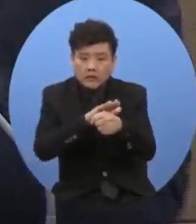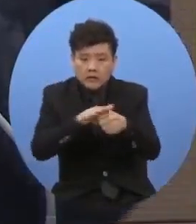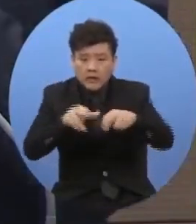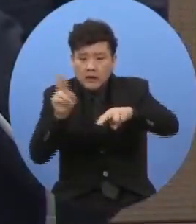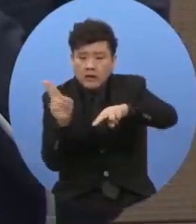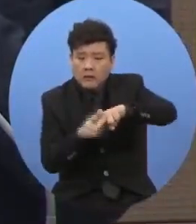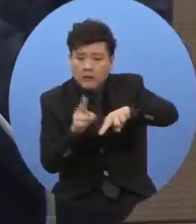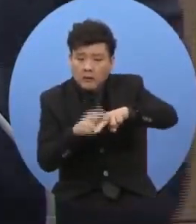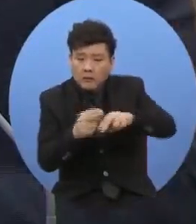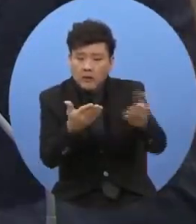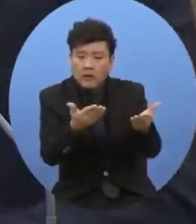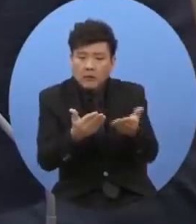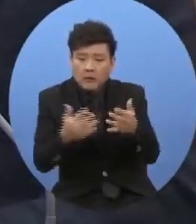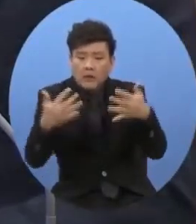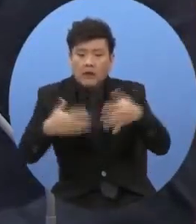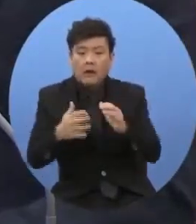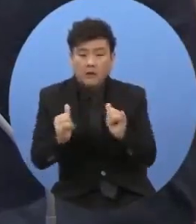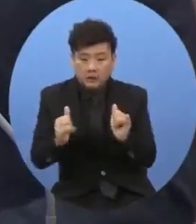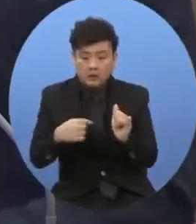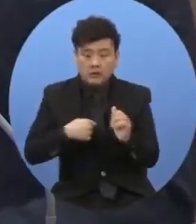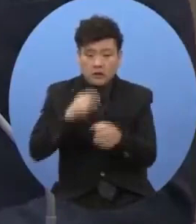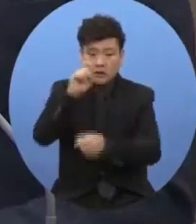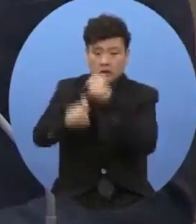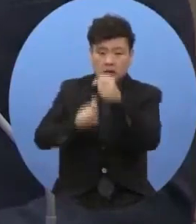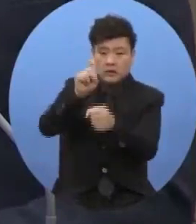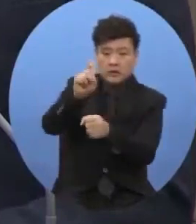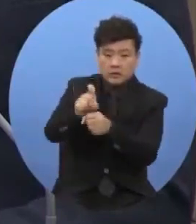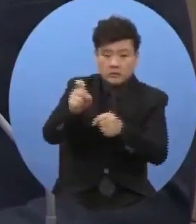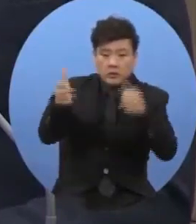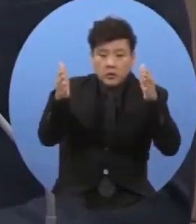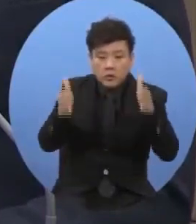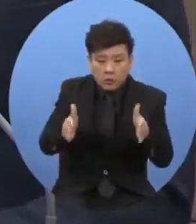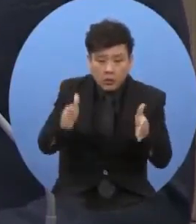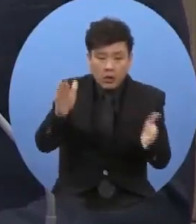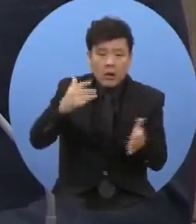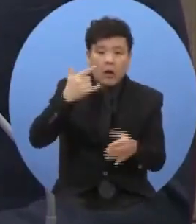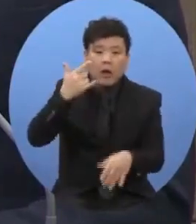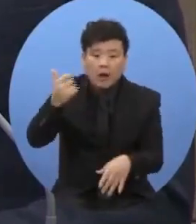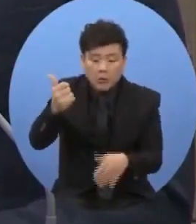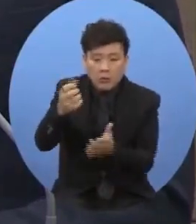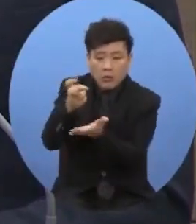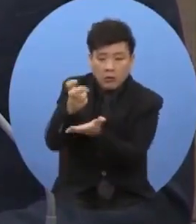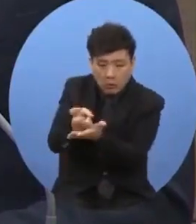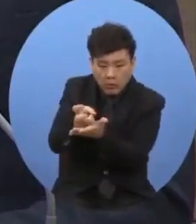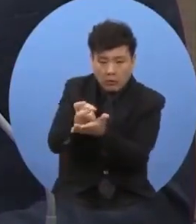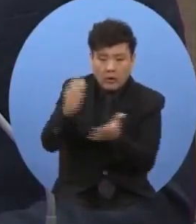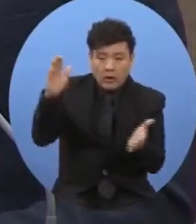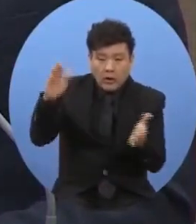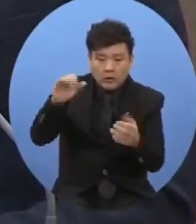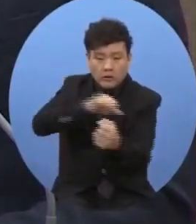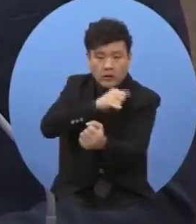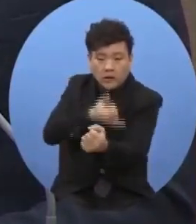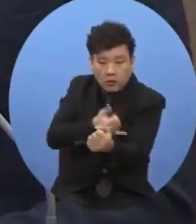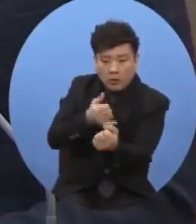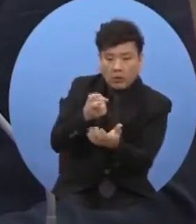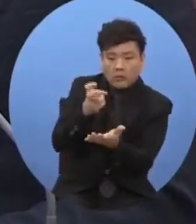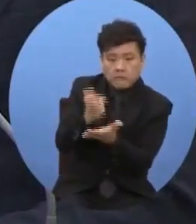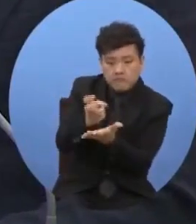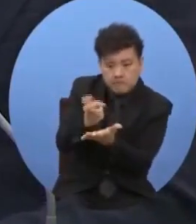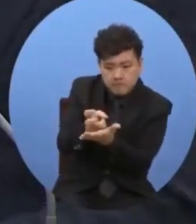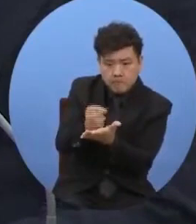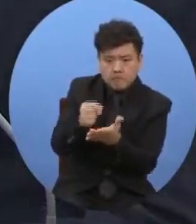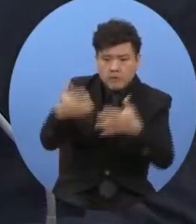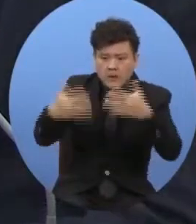생각을 했지 않습니까? 그래서 제가 사실 지난 10년 동안 학부모의 조례 만들었죠. 학생인권 조례 만들었죠. 그래서